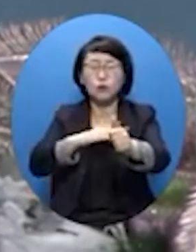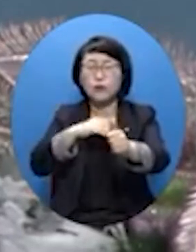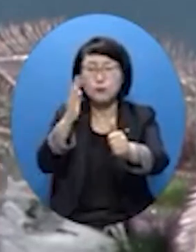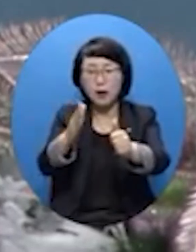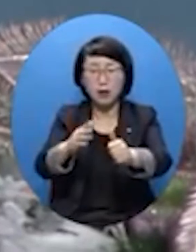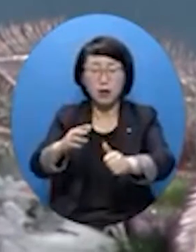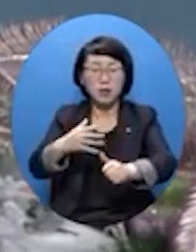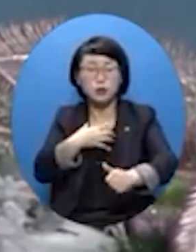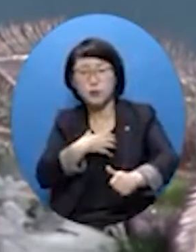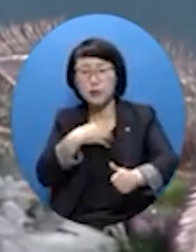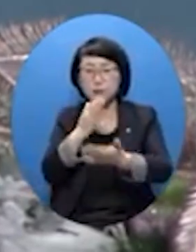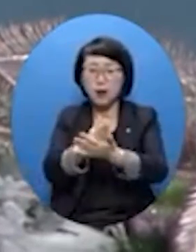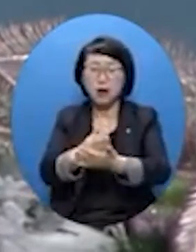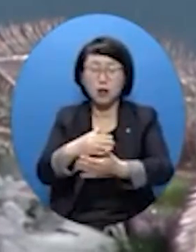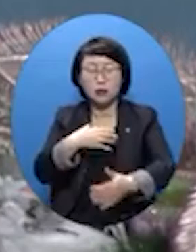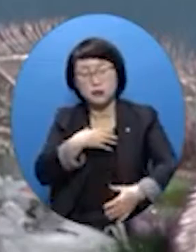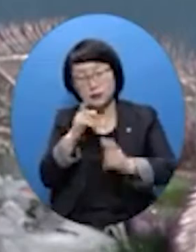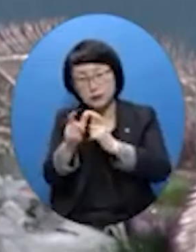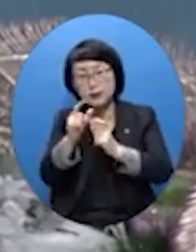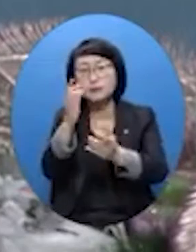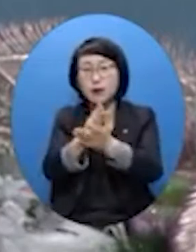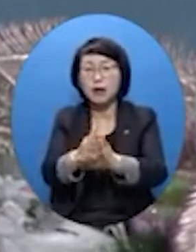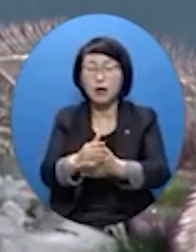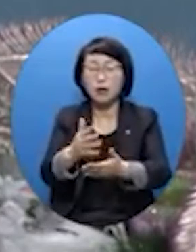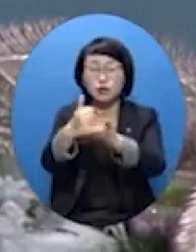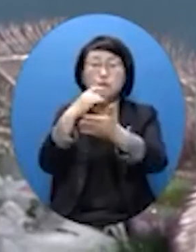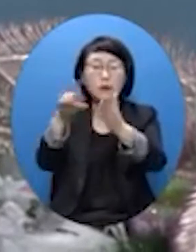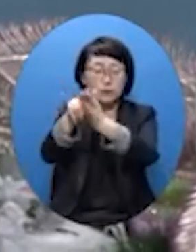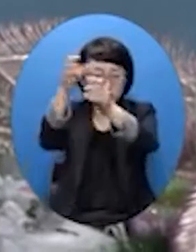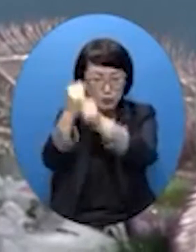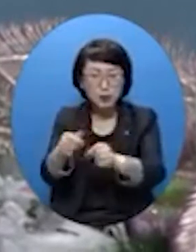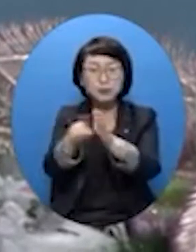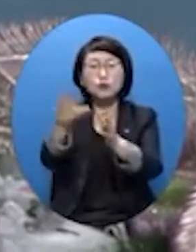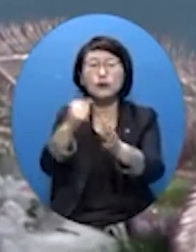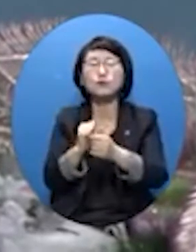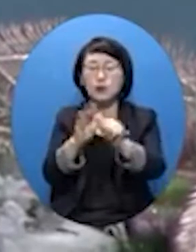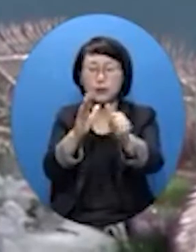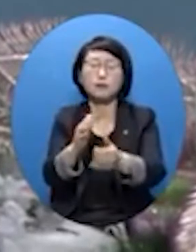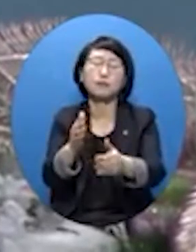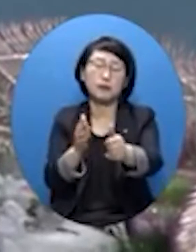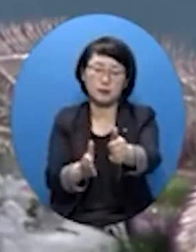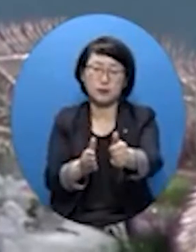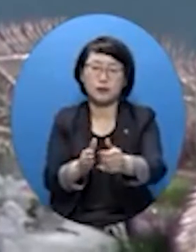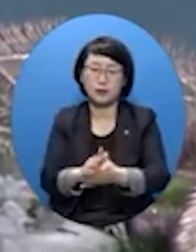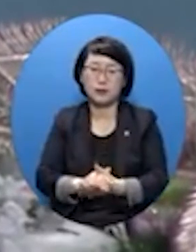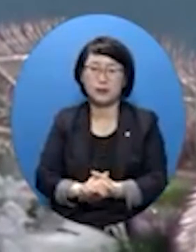말고 염려하지 말고 걱정하지 말고 주님만 붙들고 믿음으로 나아가는 여러분 되기를 바랍니다.